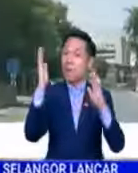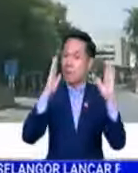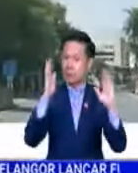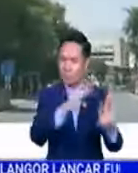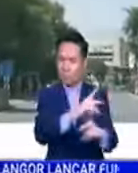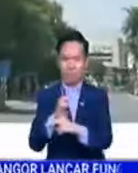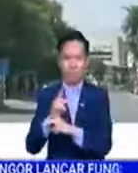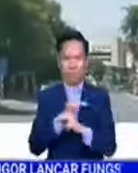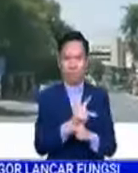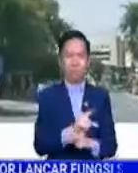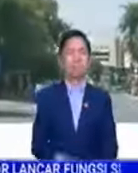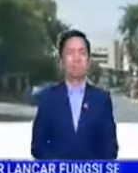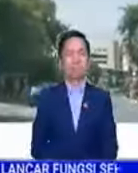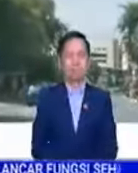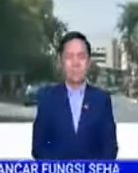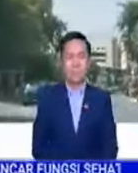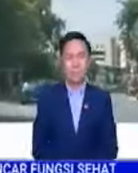prihatin.